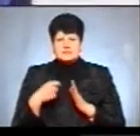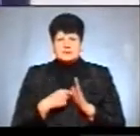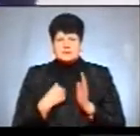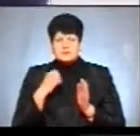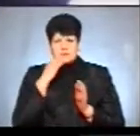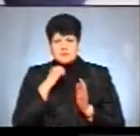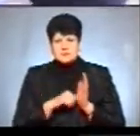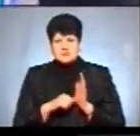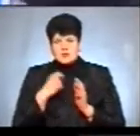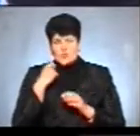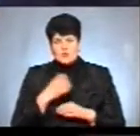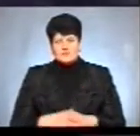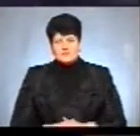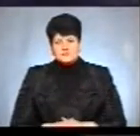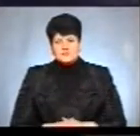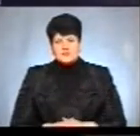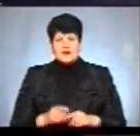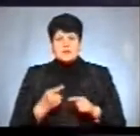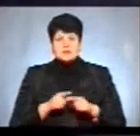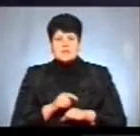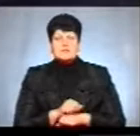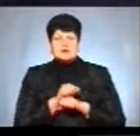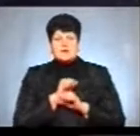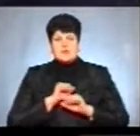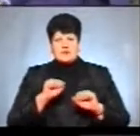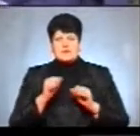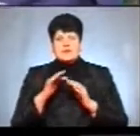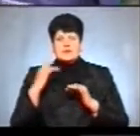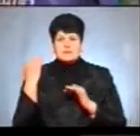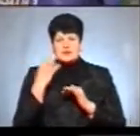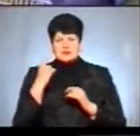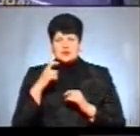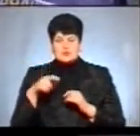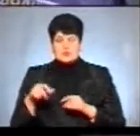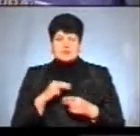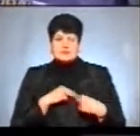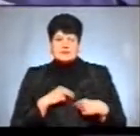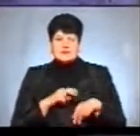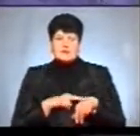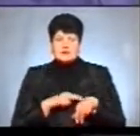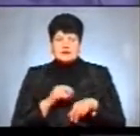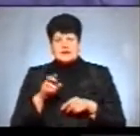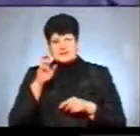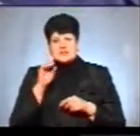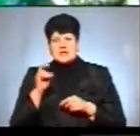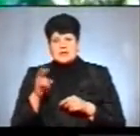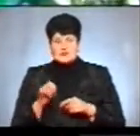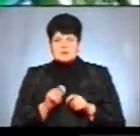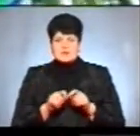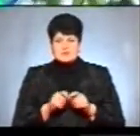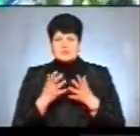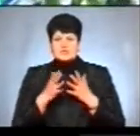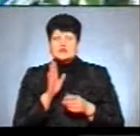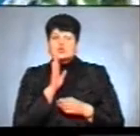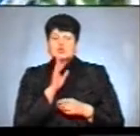років. А це майдан Героїв Небесної Сотні. Працівники поліції та Держекоінспекції встановлюють особу жінки,